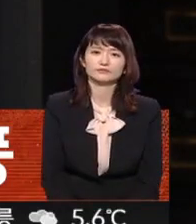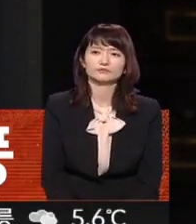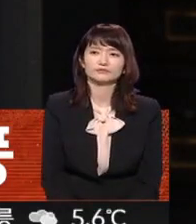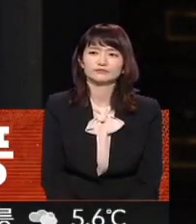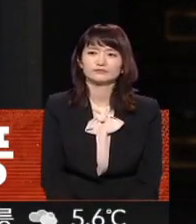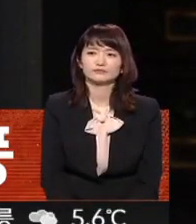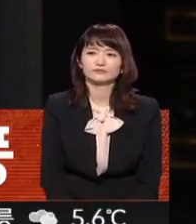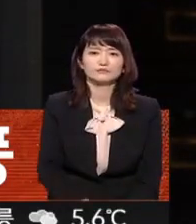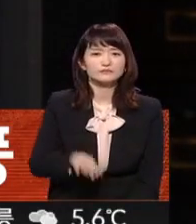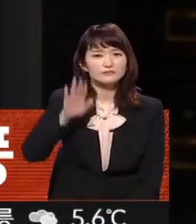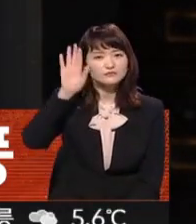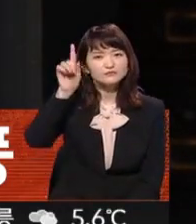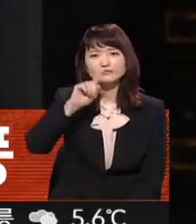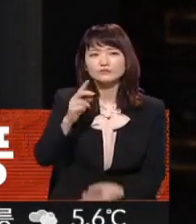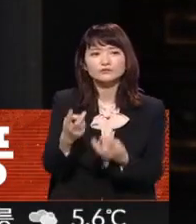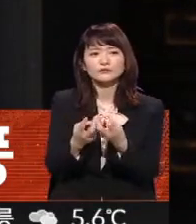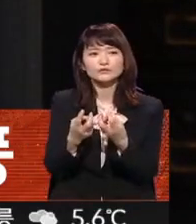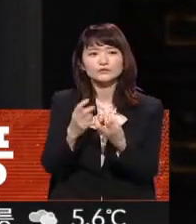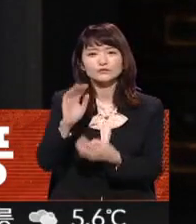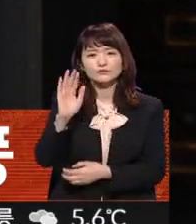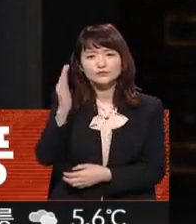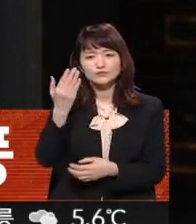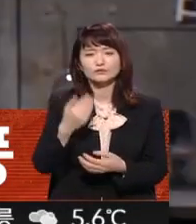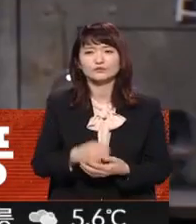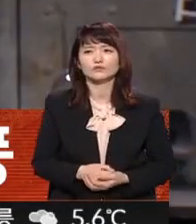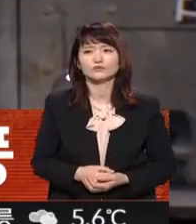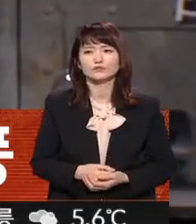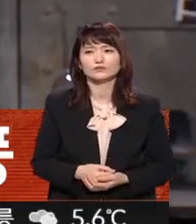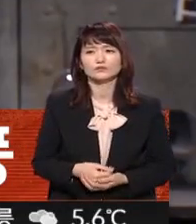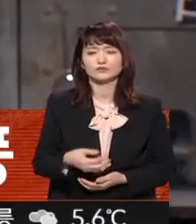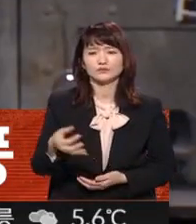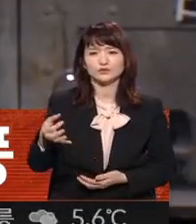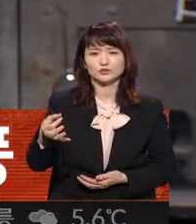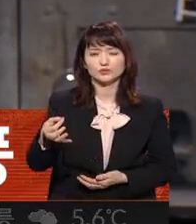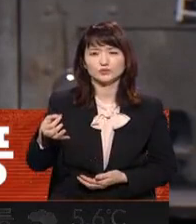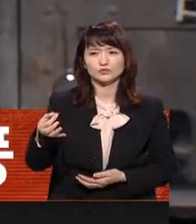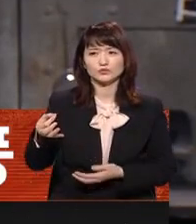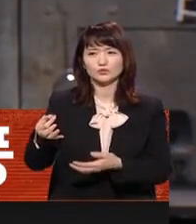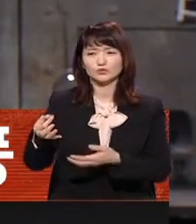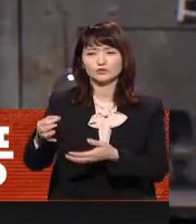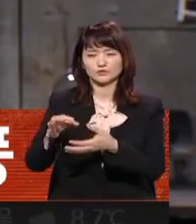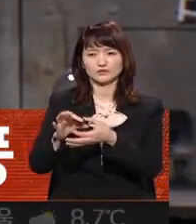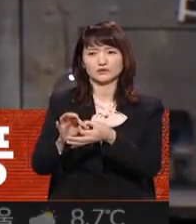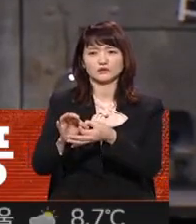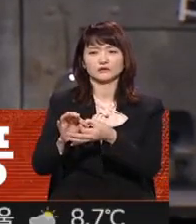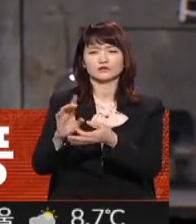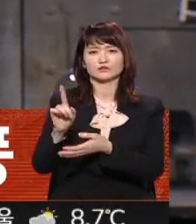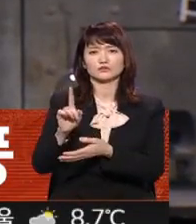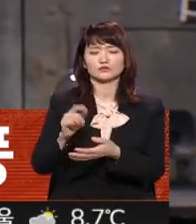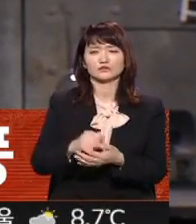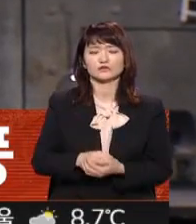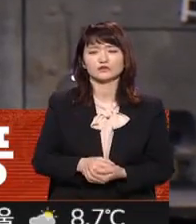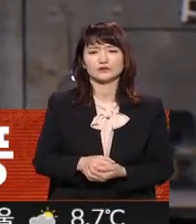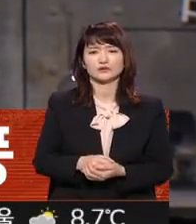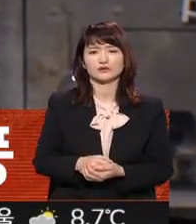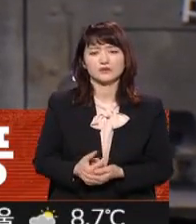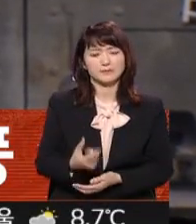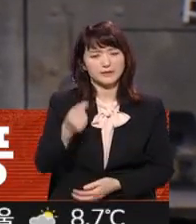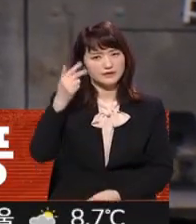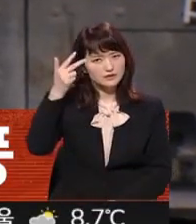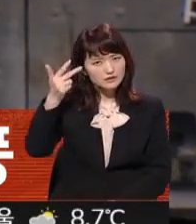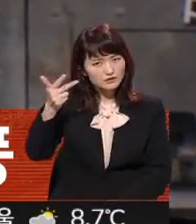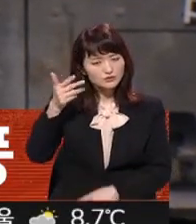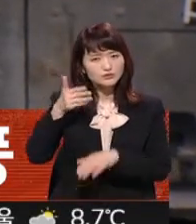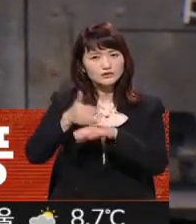박 변호사님 이거 앞으로 좀 어떻게 진행이 될까요 자 이제 결국 채모나 이런 것들이 지금 아마 같습니다 빠르면 일주일 좀 늦으면 2주일